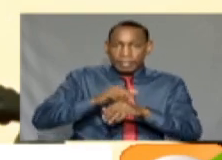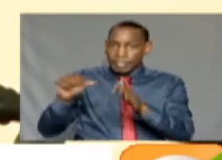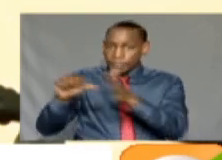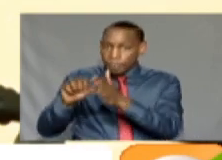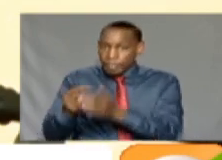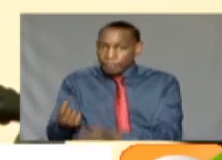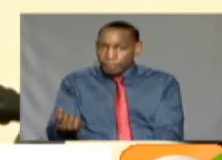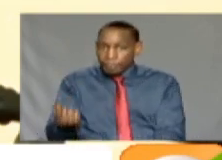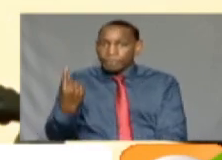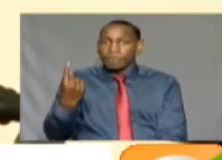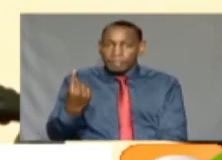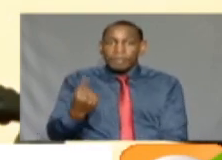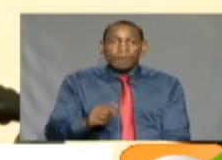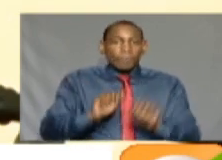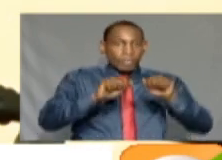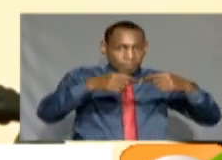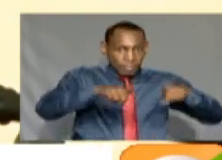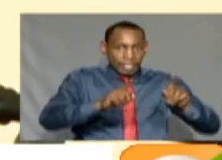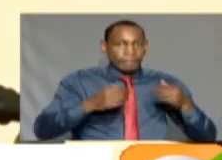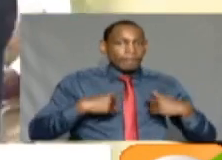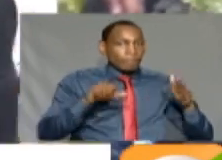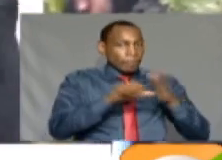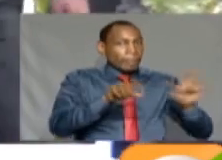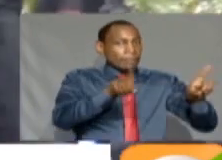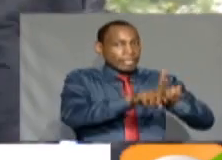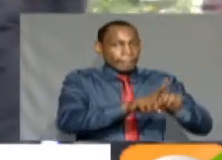kikinyolewa chako unatia maji.